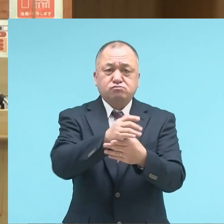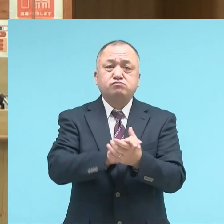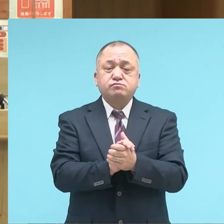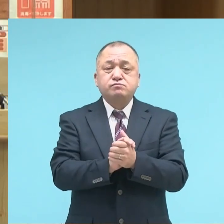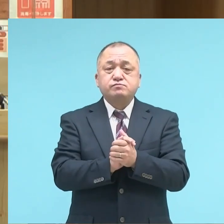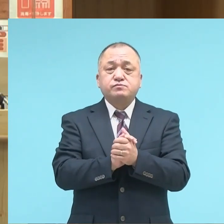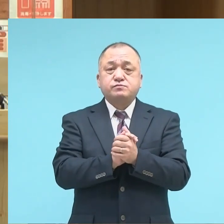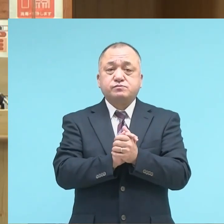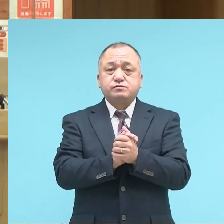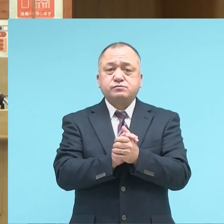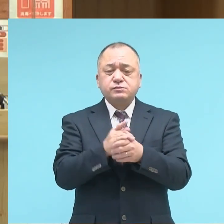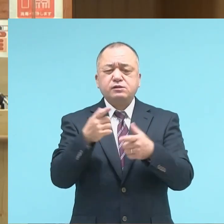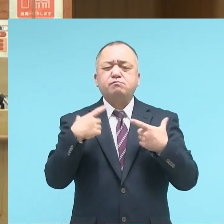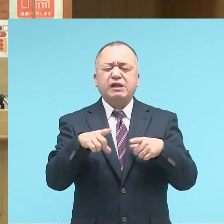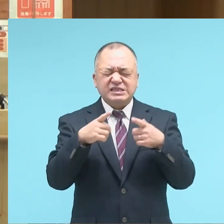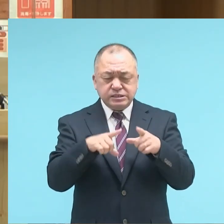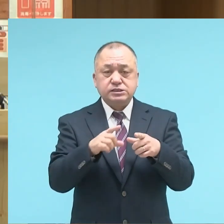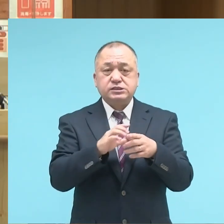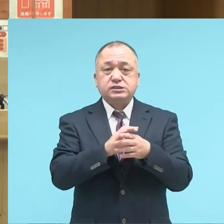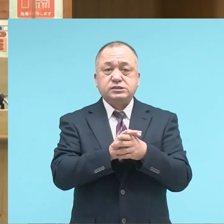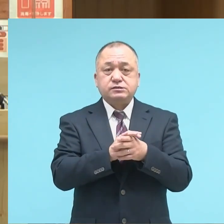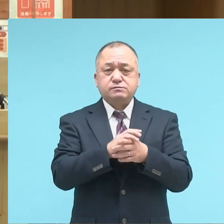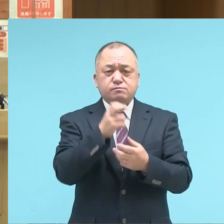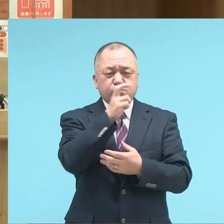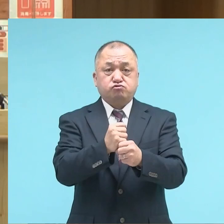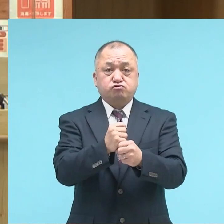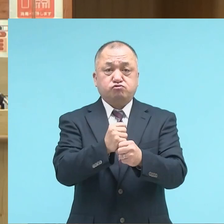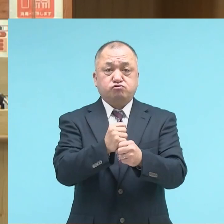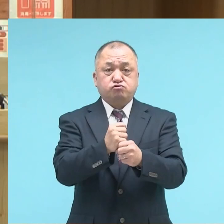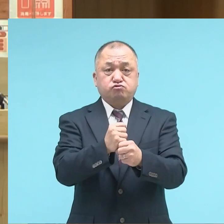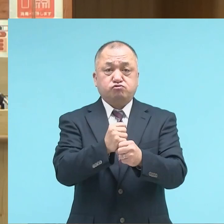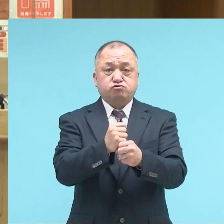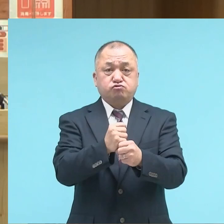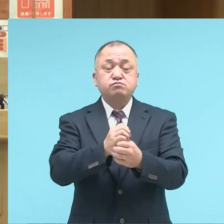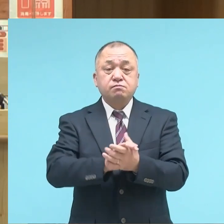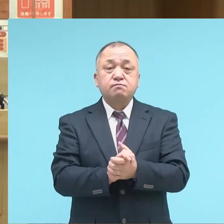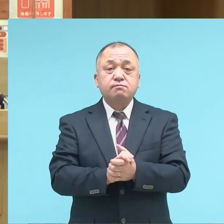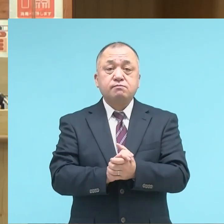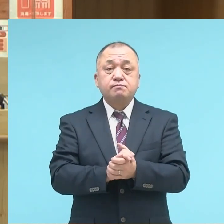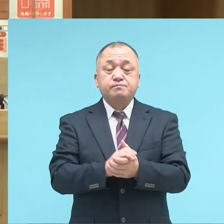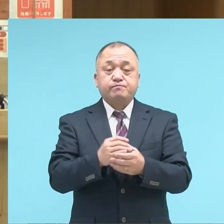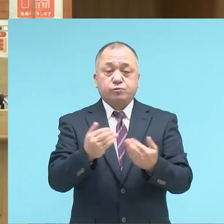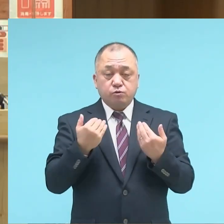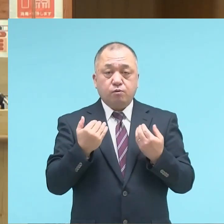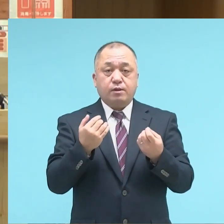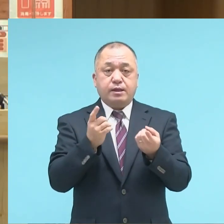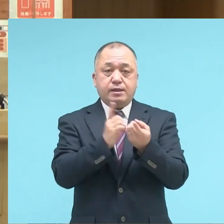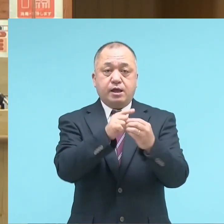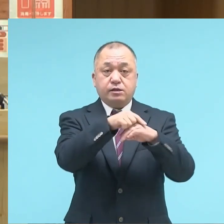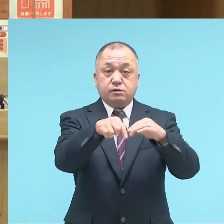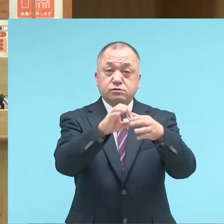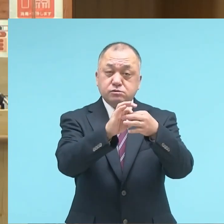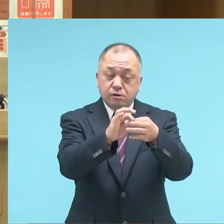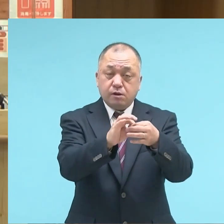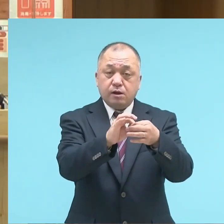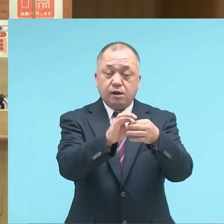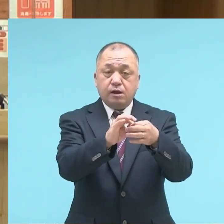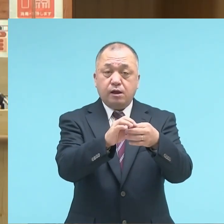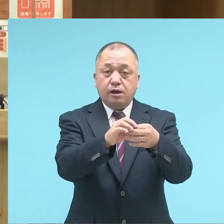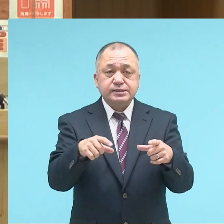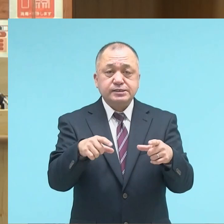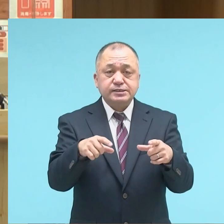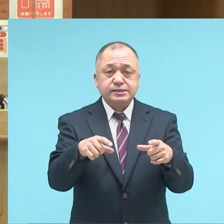ですね、当然これ毎日モニタリングをしてますので、その必要な対策については毎日モニタリング